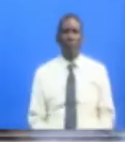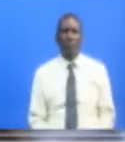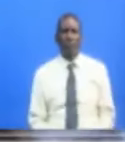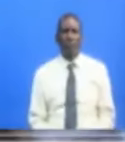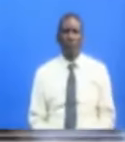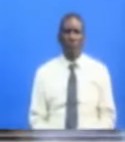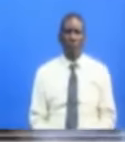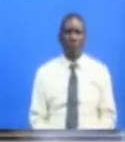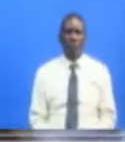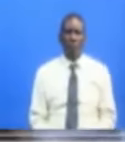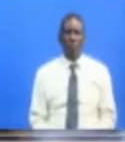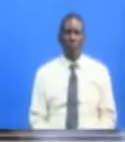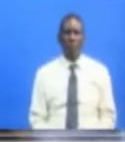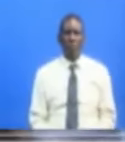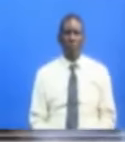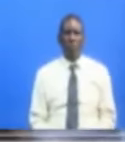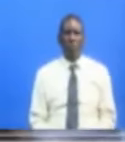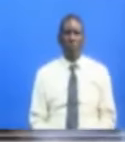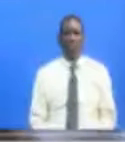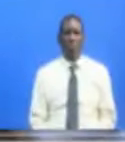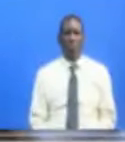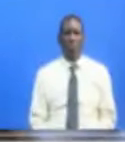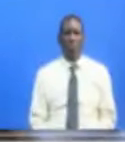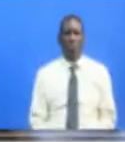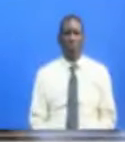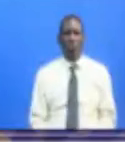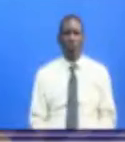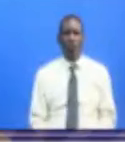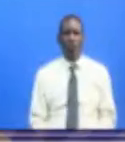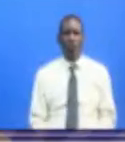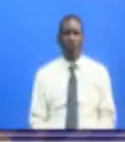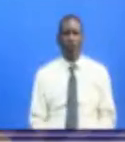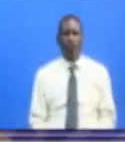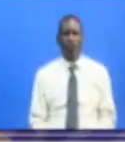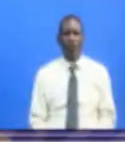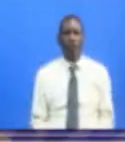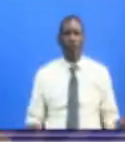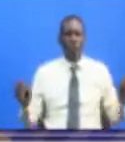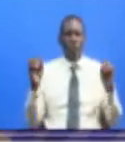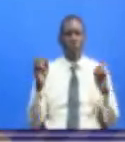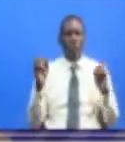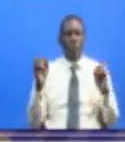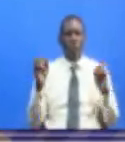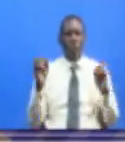Joshua Makori. Safi kabisa Makori na